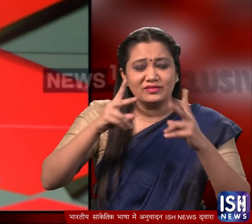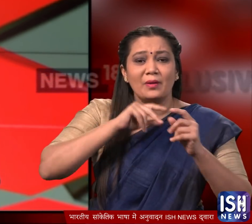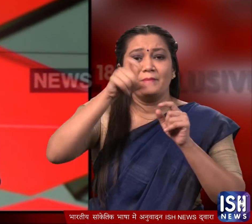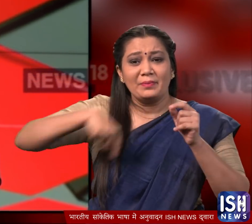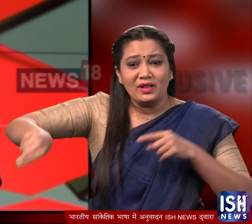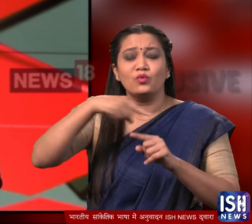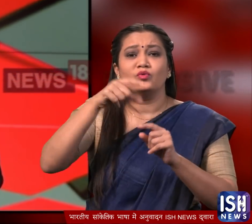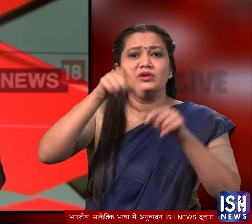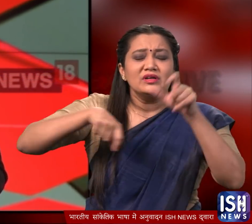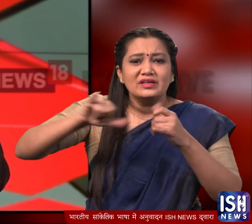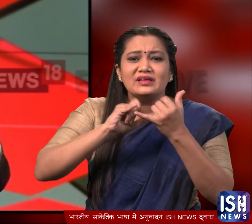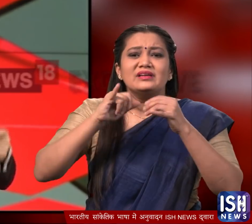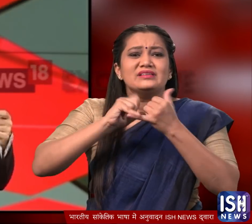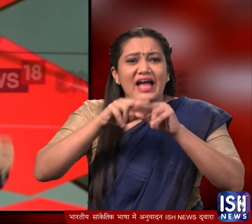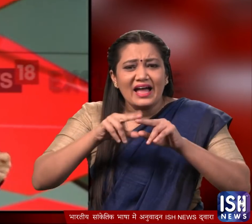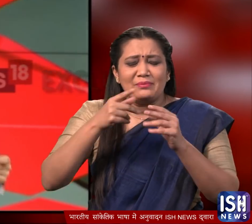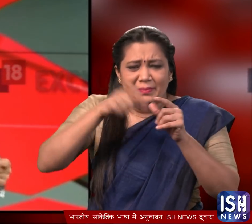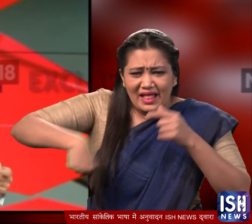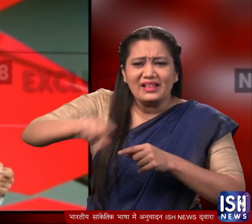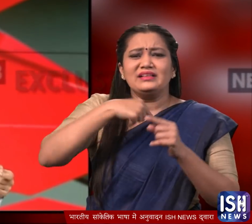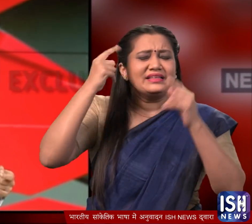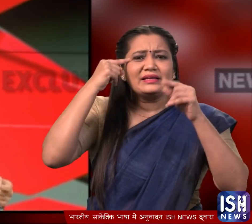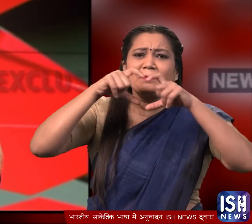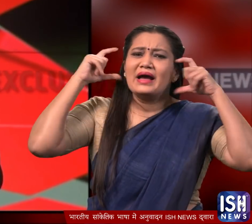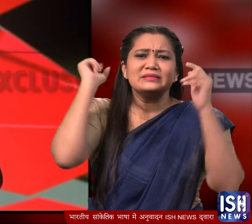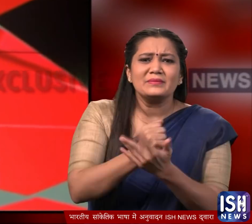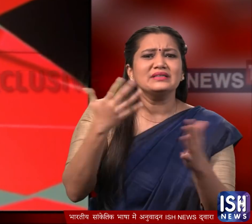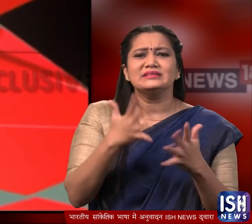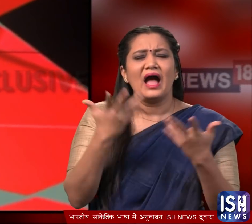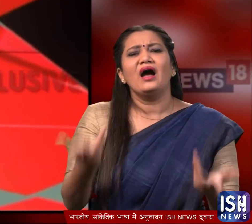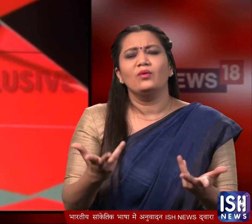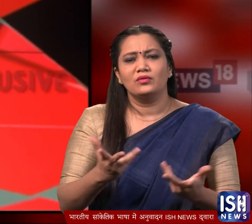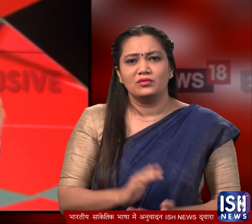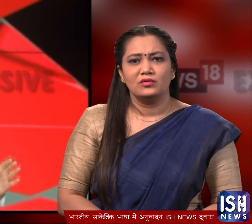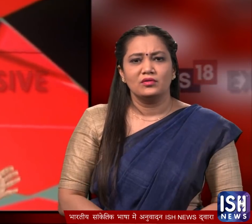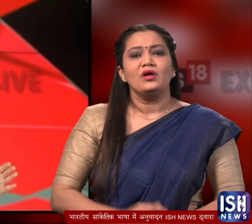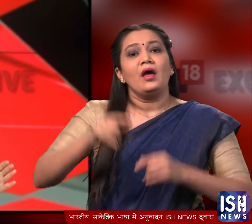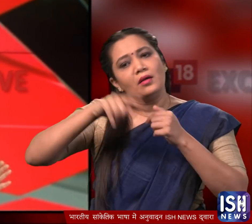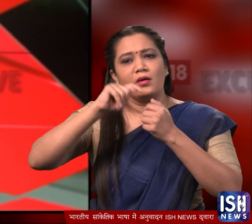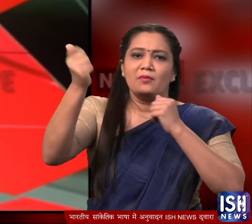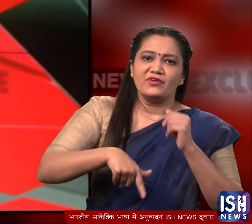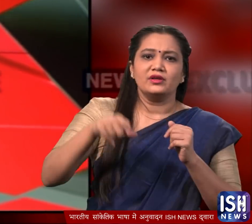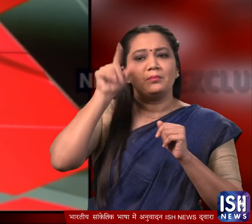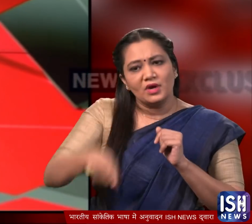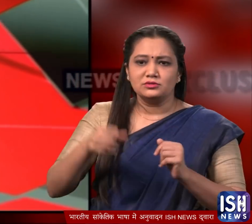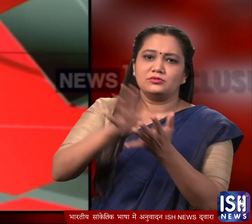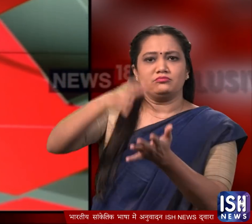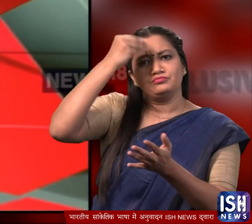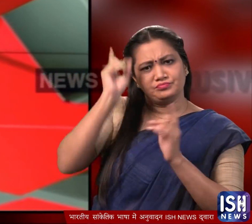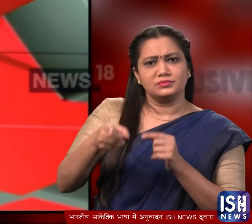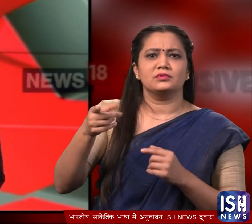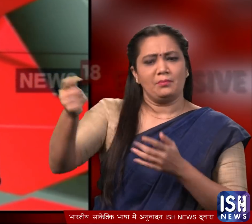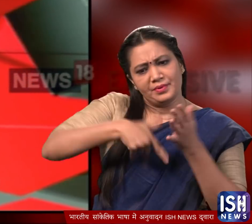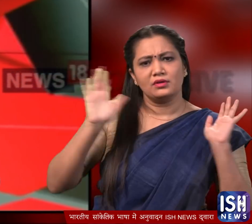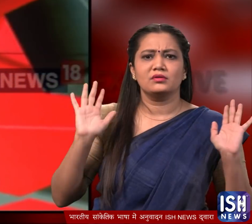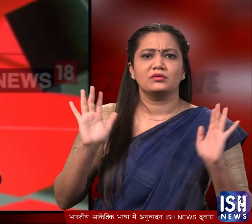से सफर करने वाले कुछ लोगों ने मास्क पहनने की जहमत उठानी भी बंद कर दी। अब जुर्माना वसूल कर ऐसे लोगों को सुधारने